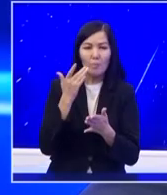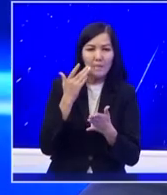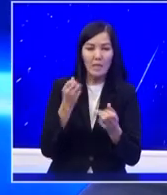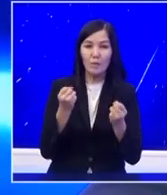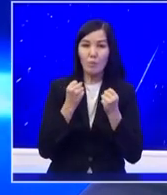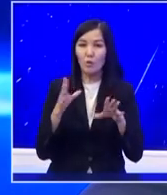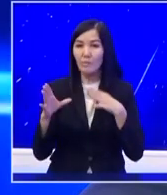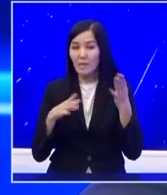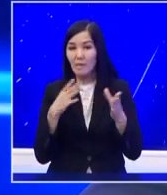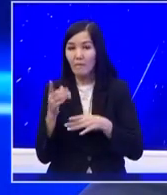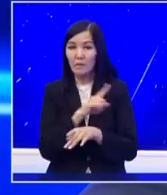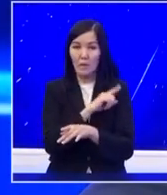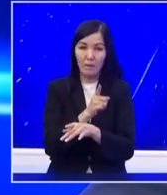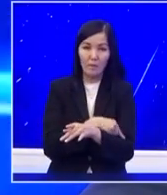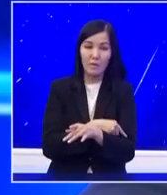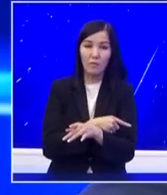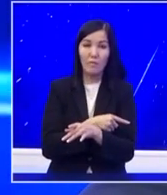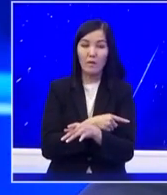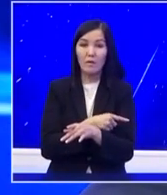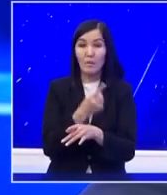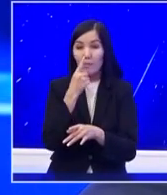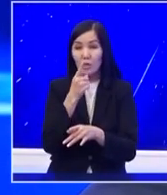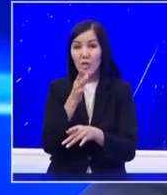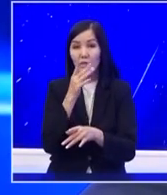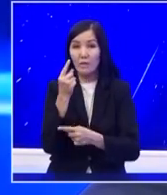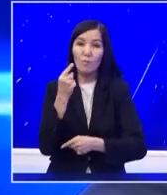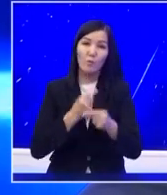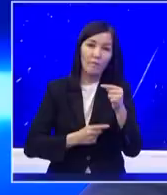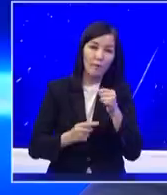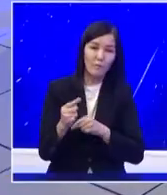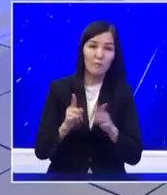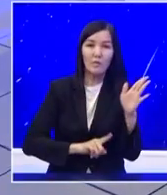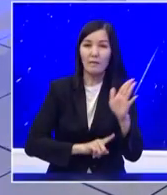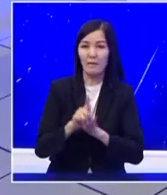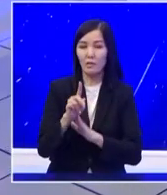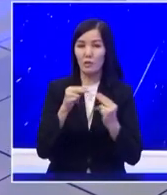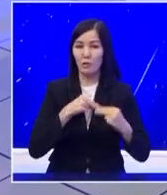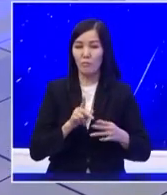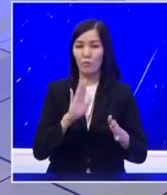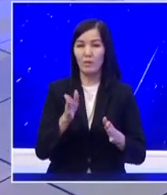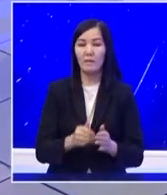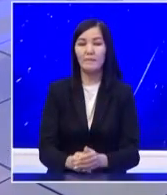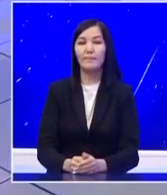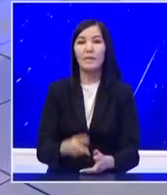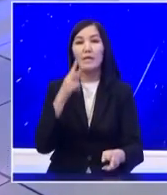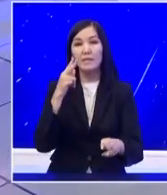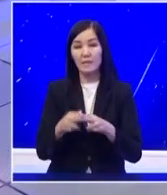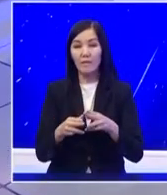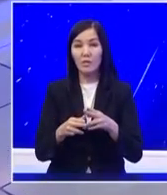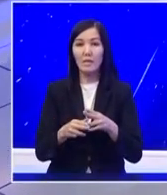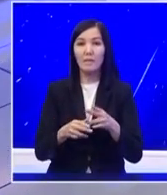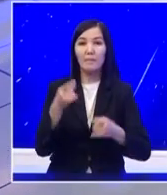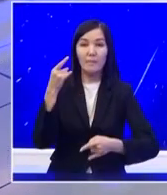занимается спортом, у него крепкое здоровье, так что в ближайшее время он уже выпишется и приступит к работе. В завершении Батыржан